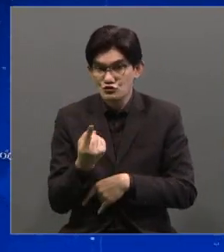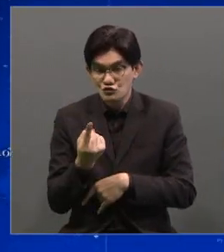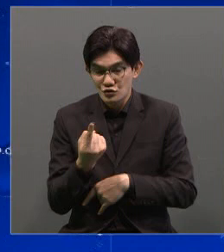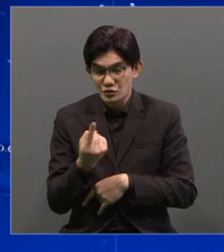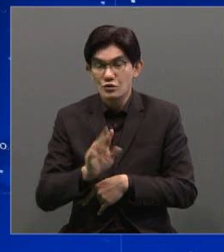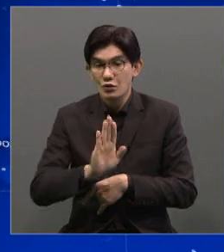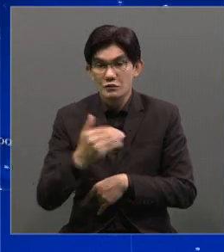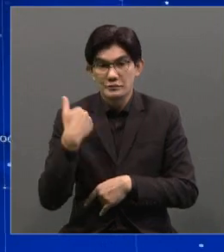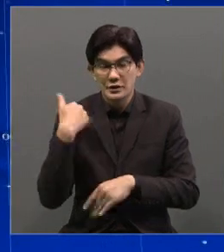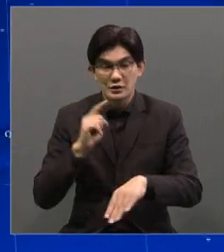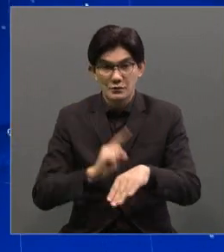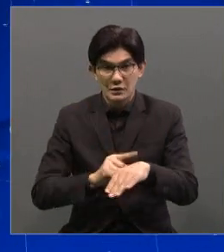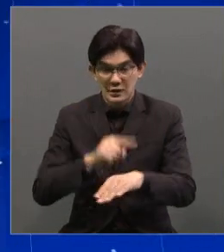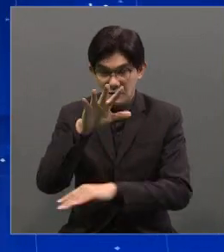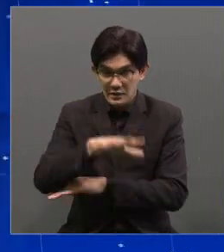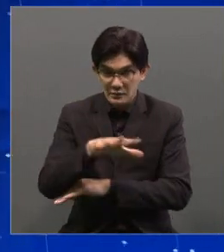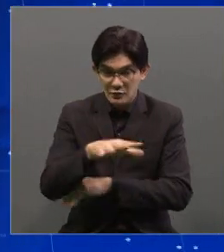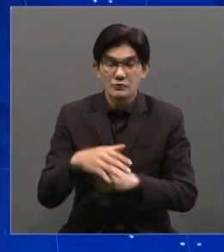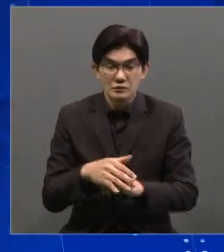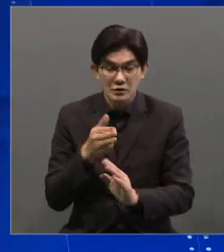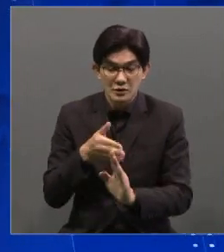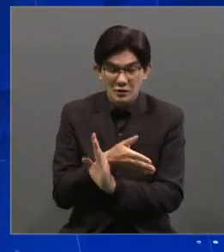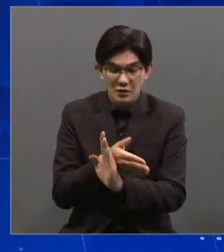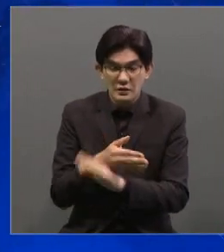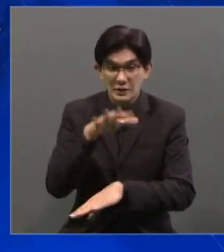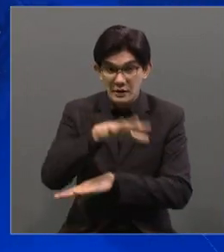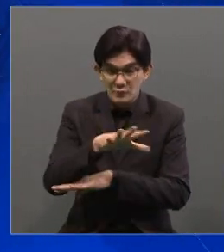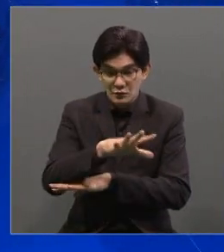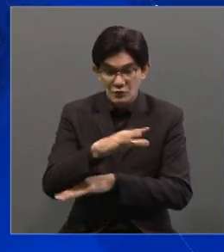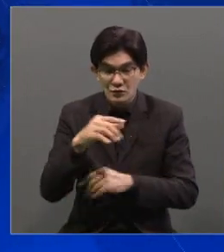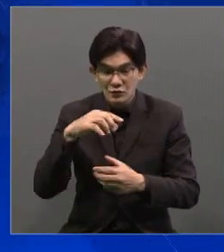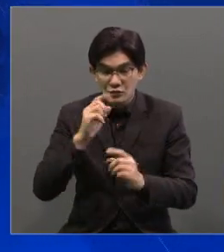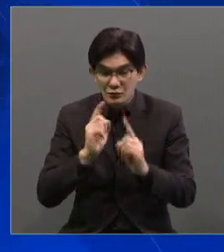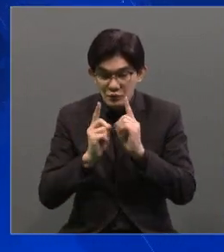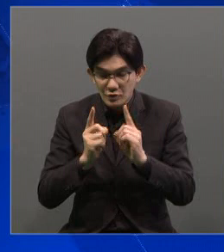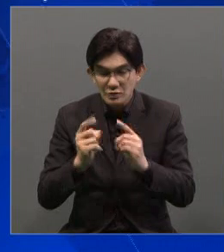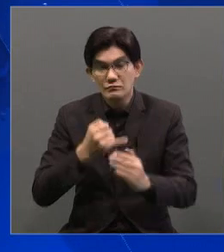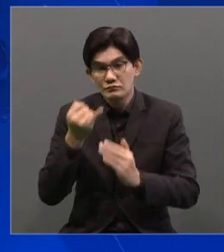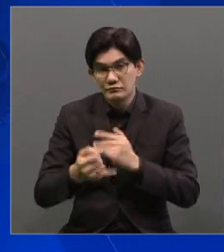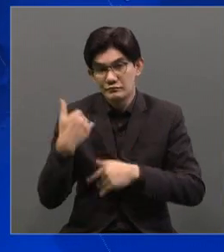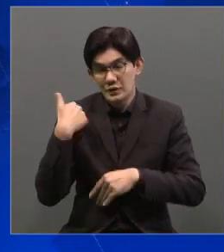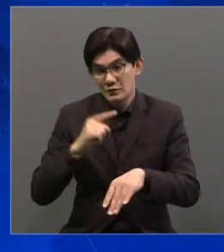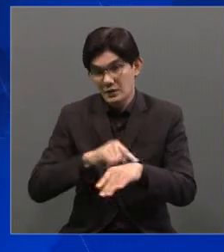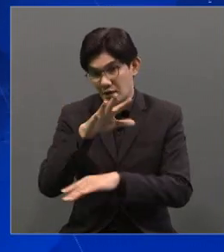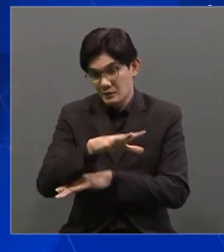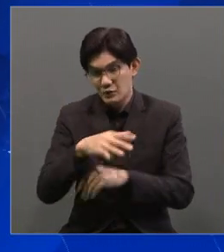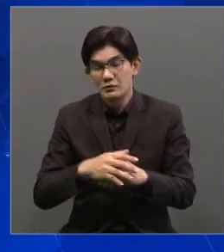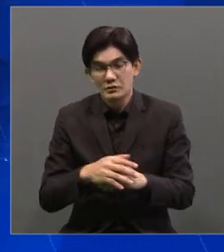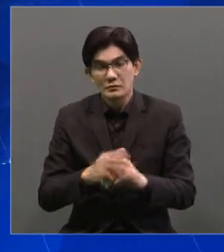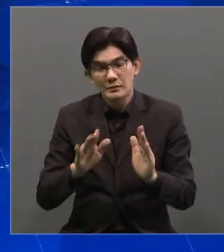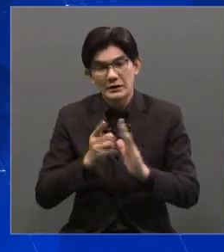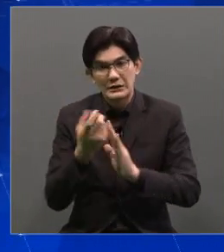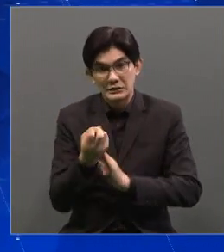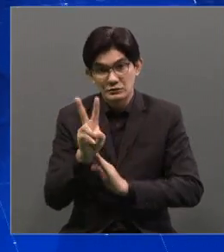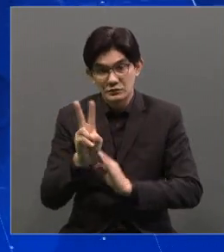เพจของกองสลากคลาสเวลา 17:00นและเมื่อสักครู่นี้ก็เพิ่งจะไลฟ์เสร็จไปนะคะเมื่อตอน 17:00นไลฟ์ประมาณสัก